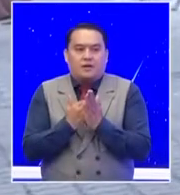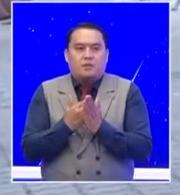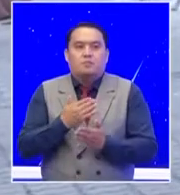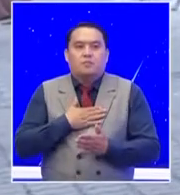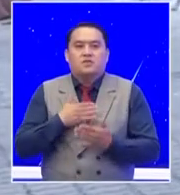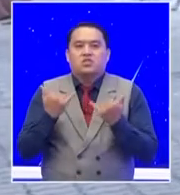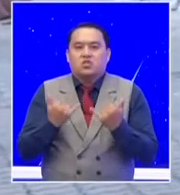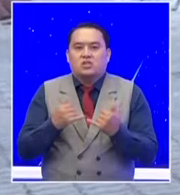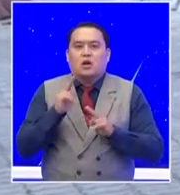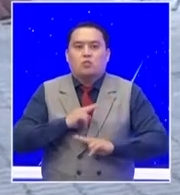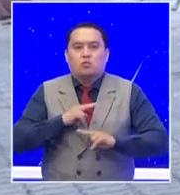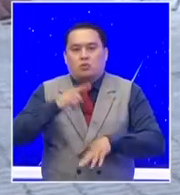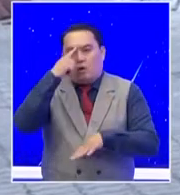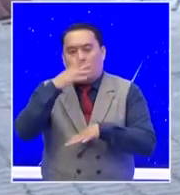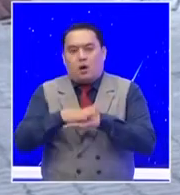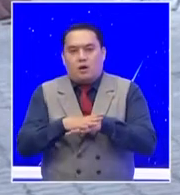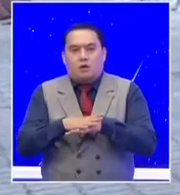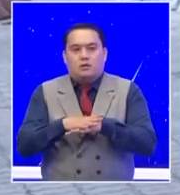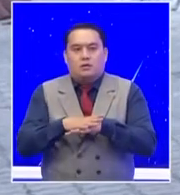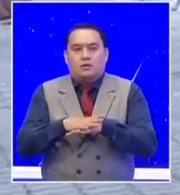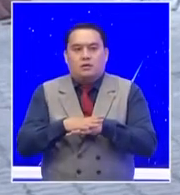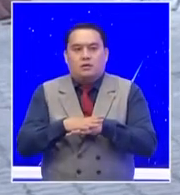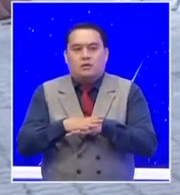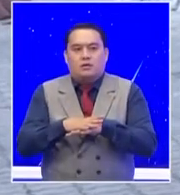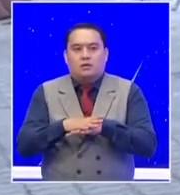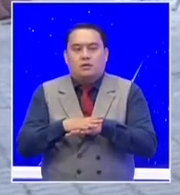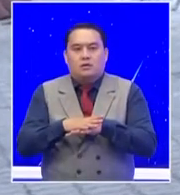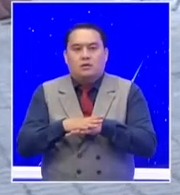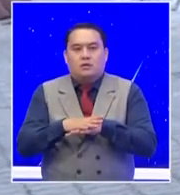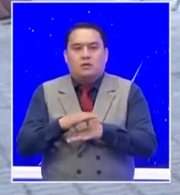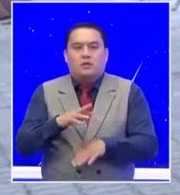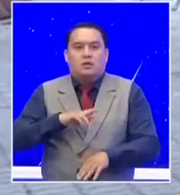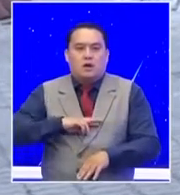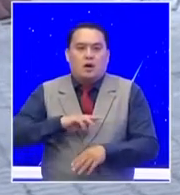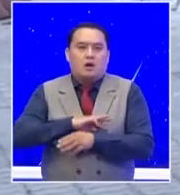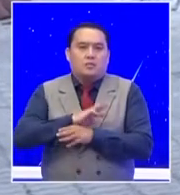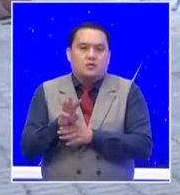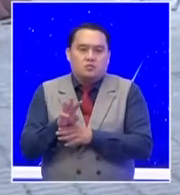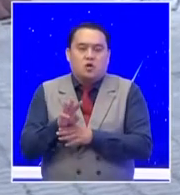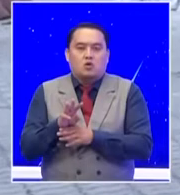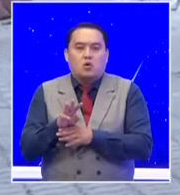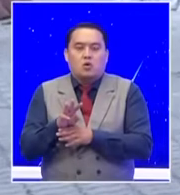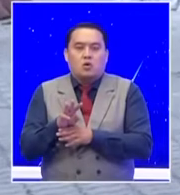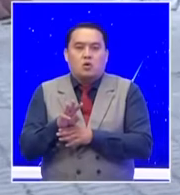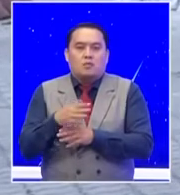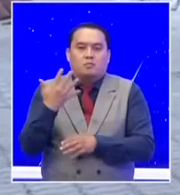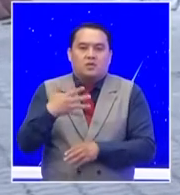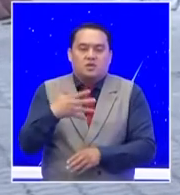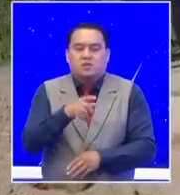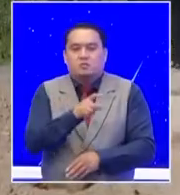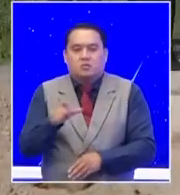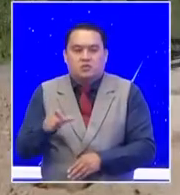работаем с акиматом по программе ДКЗ класс 2. И они обеспечивают 50% людей местными